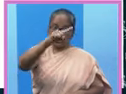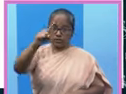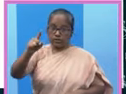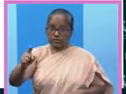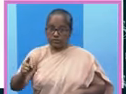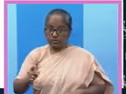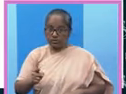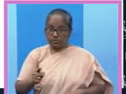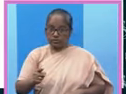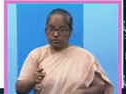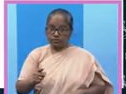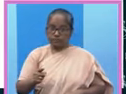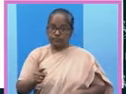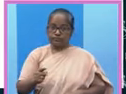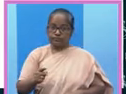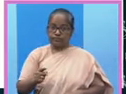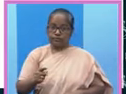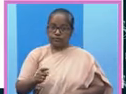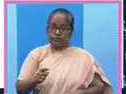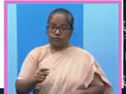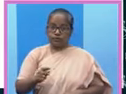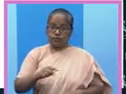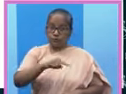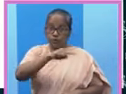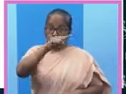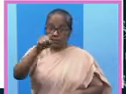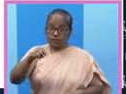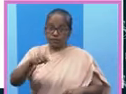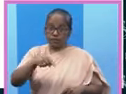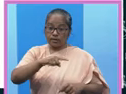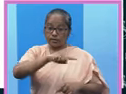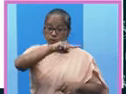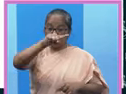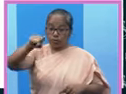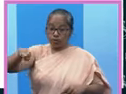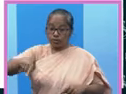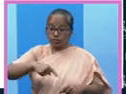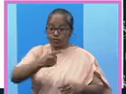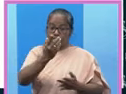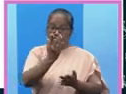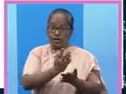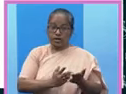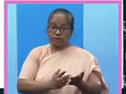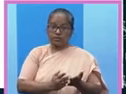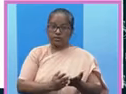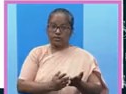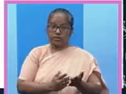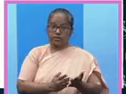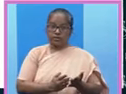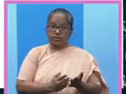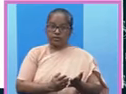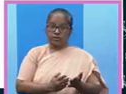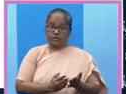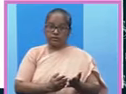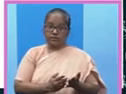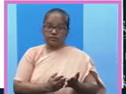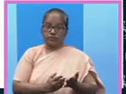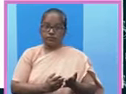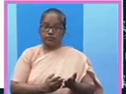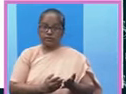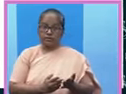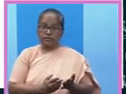இதுவரை என்ன செய்கிறது? முழு வட்டத்தில் பாதி, இங்கேருந்து இதுவரைனா பாதி தானே, அதாவது முழுவதும் இருந்துச்சுன்னா